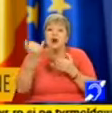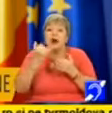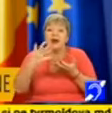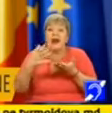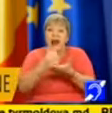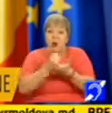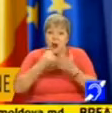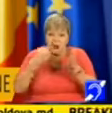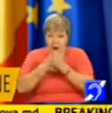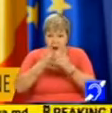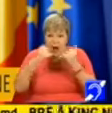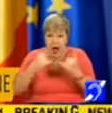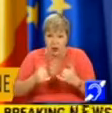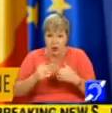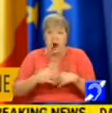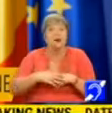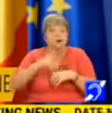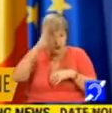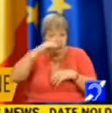de sărbătoare.